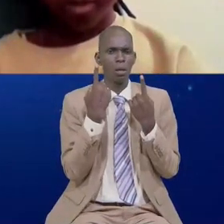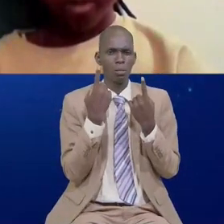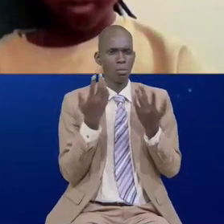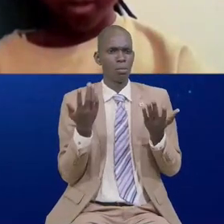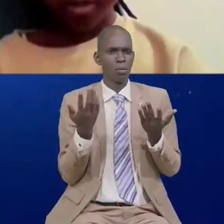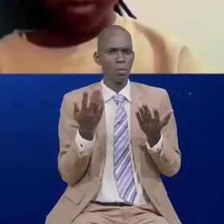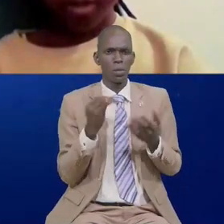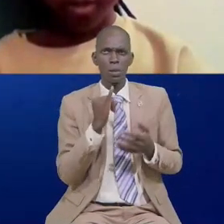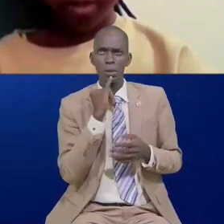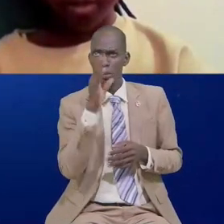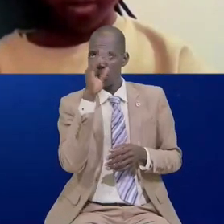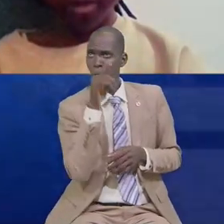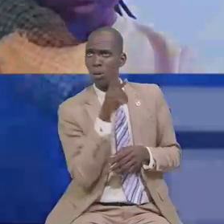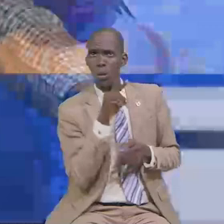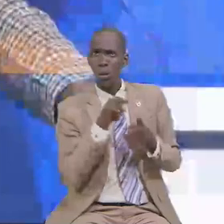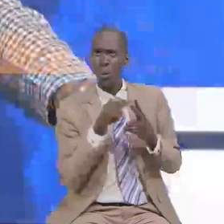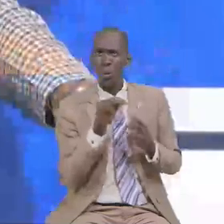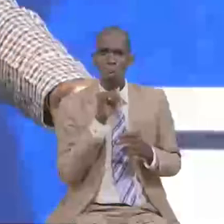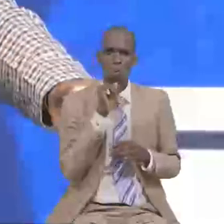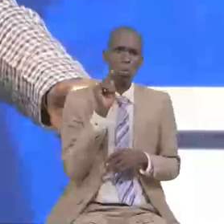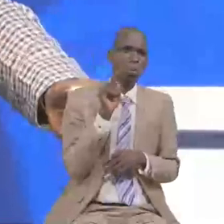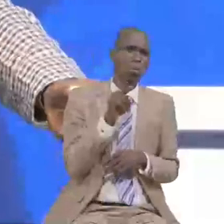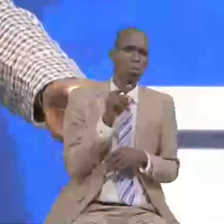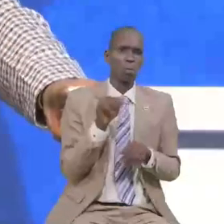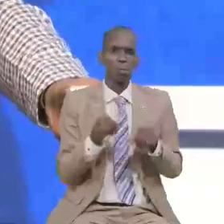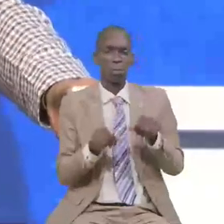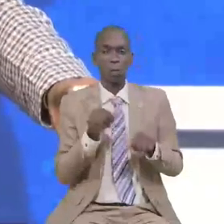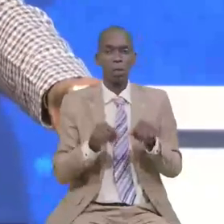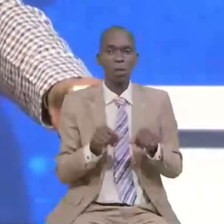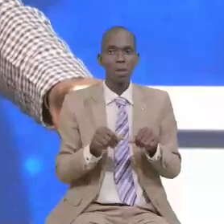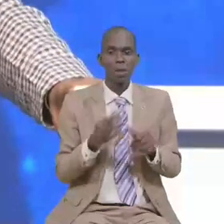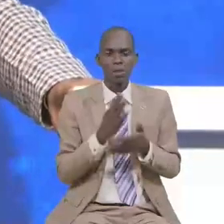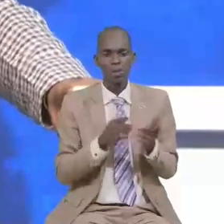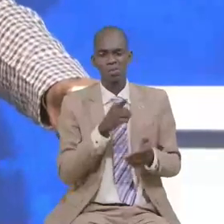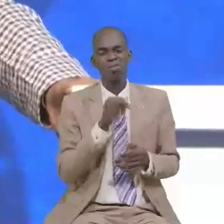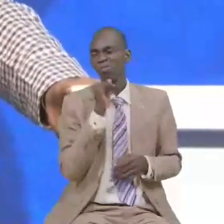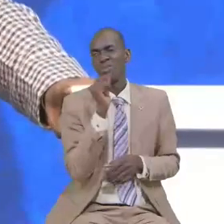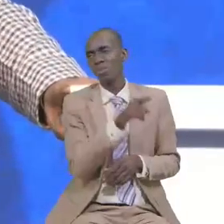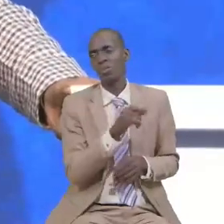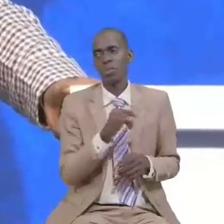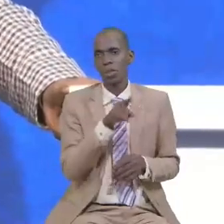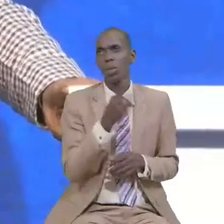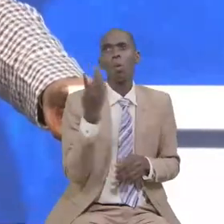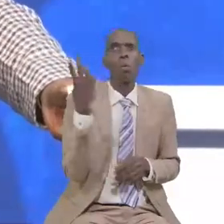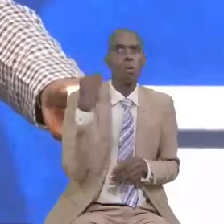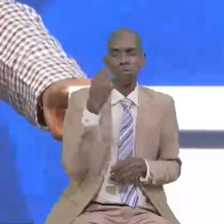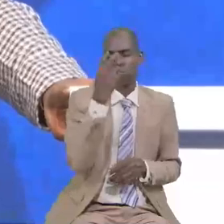Il dit, est-ce lui ou bien ce n'est pas lui? Quelqu'un dit que non, ce n'est pas lui. Lui, il est